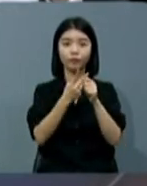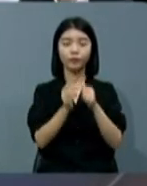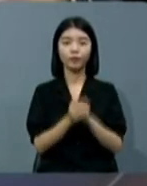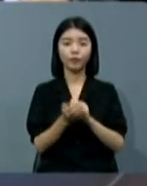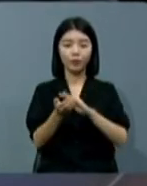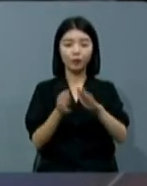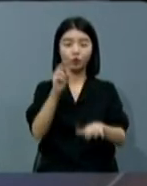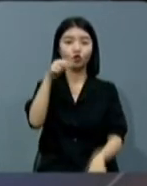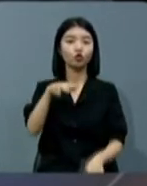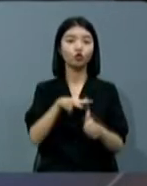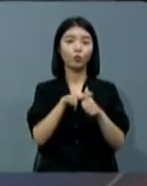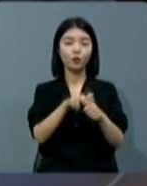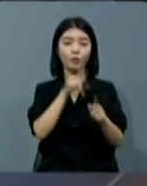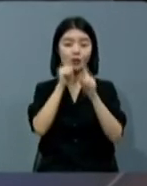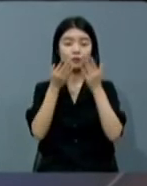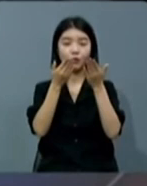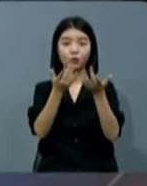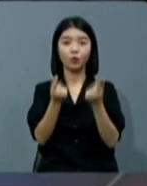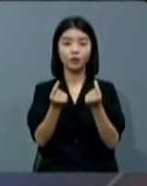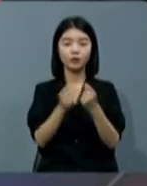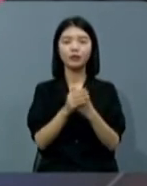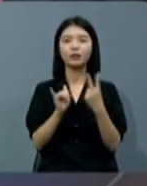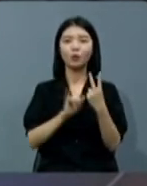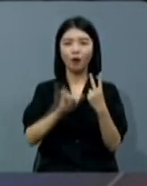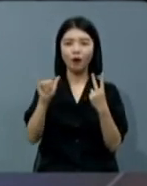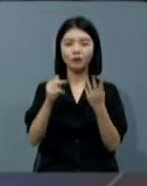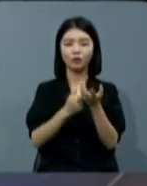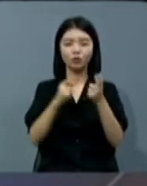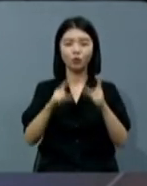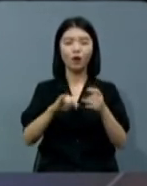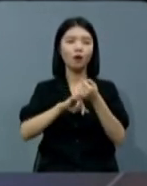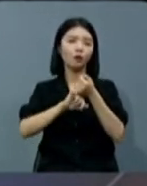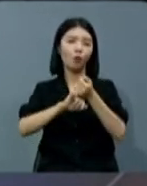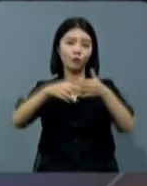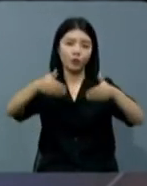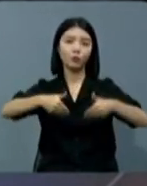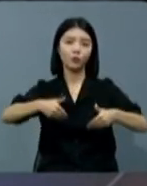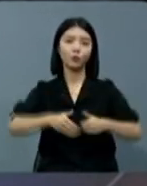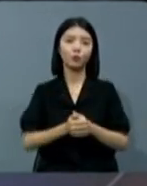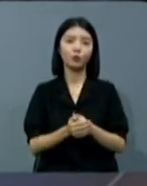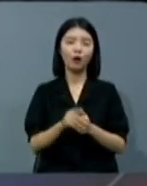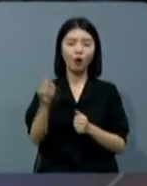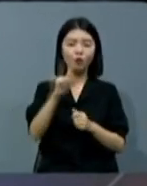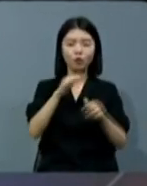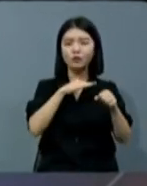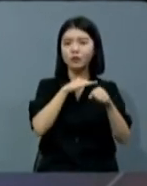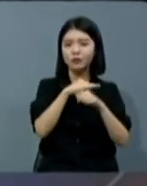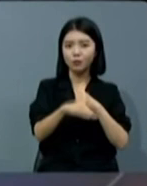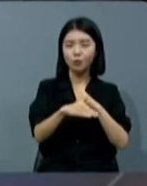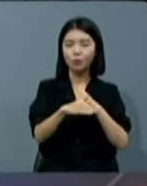방금 유성민 의원님 말씀하셨듯이 제2공항은 제주도에 반드시 필요합니다. 어떤